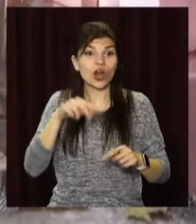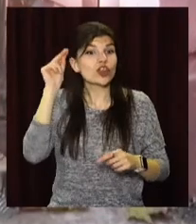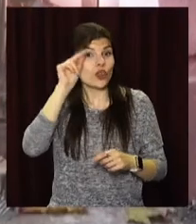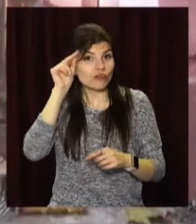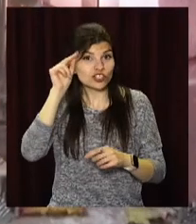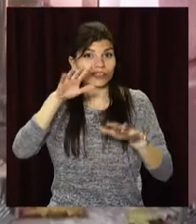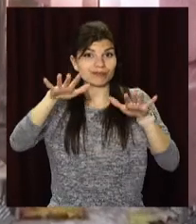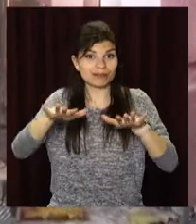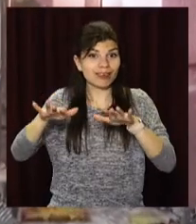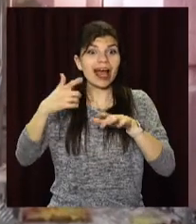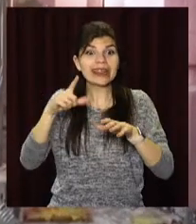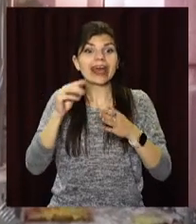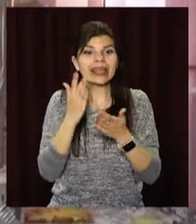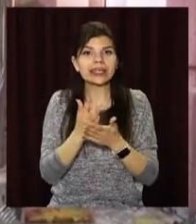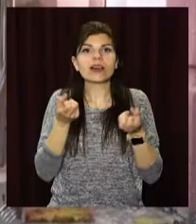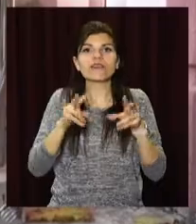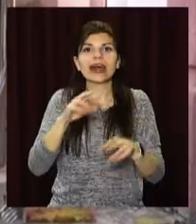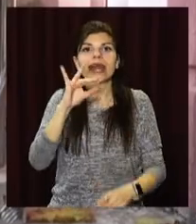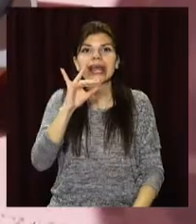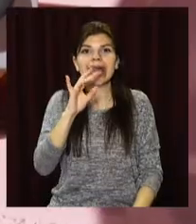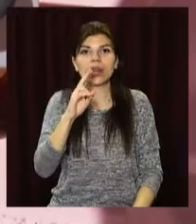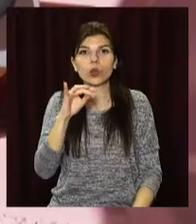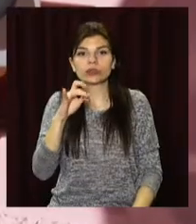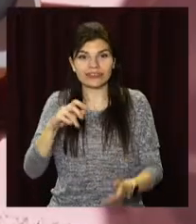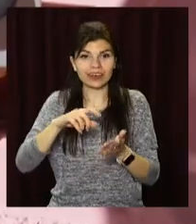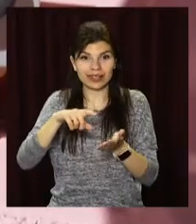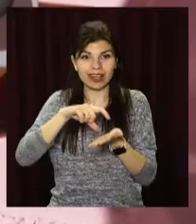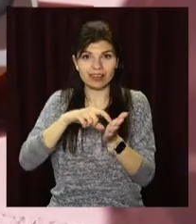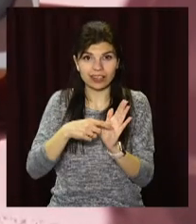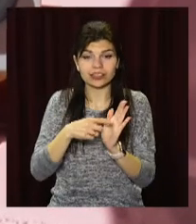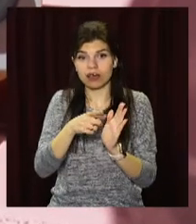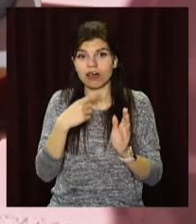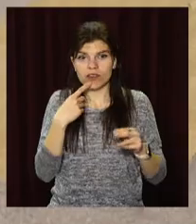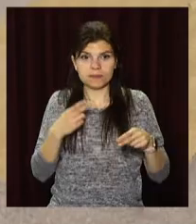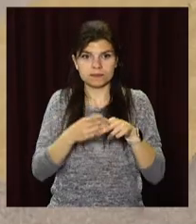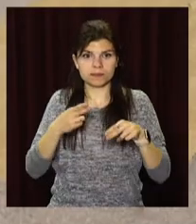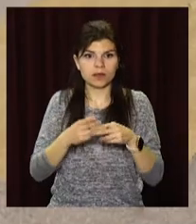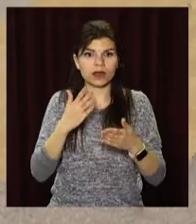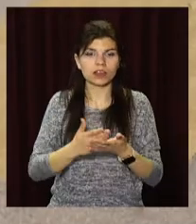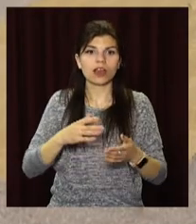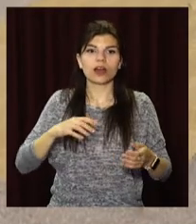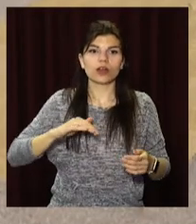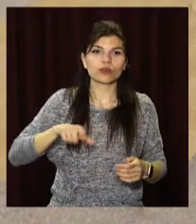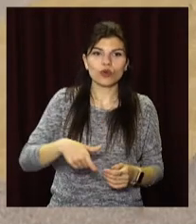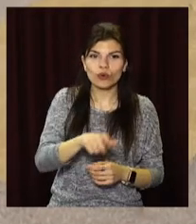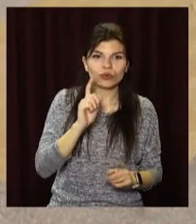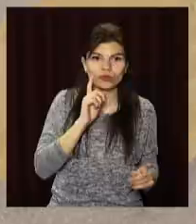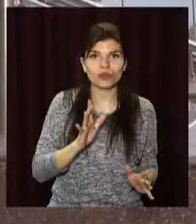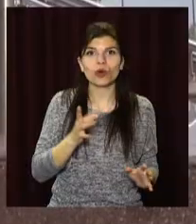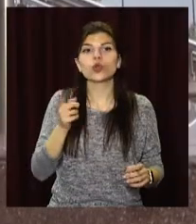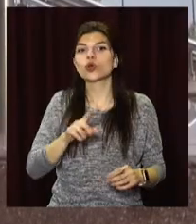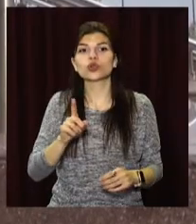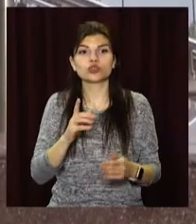навчальних закладах, де є інклюзивні класи, такі перепони – не рідкість. Фахівчиня доповнює, зазвичай це відбувається через те,